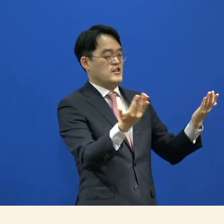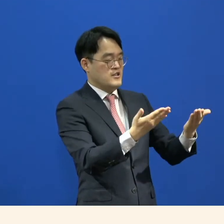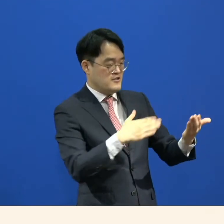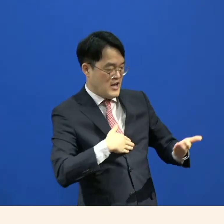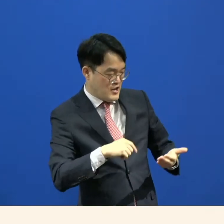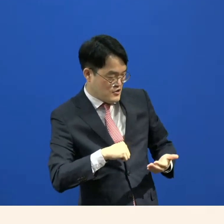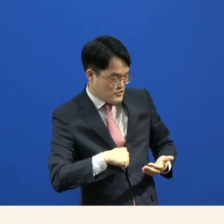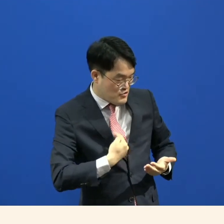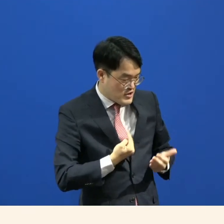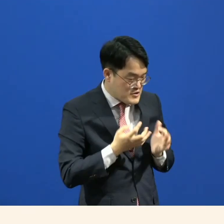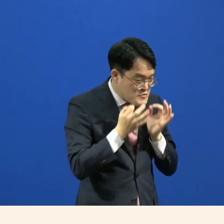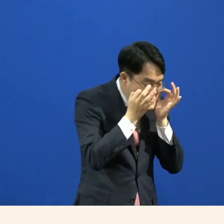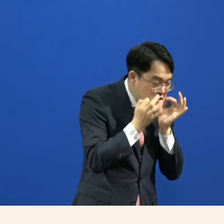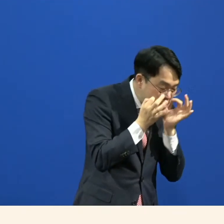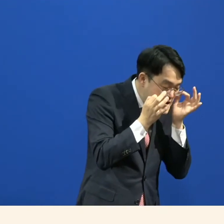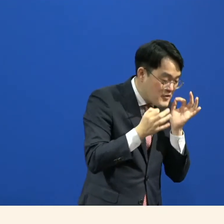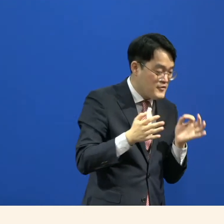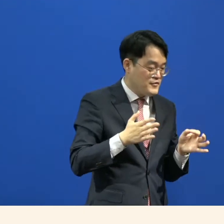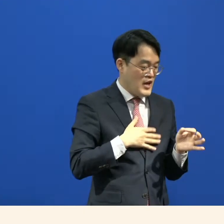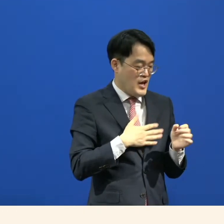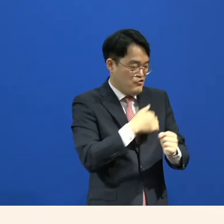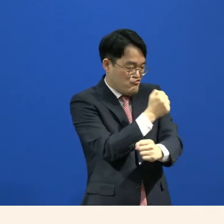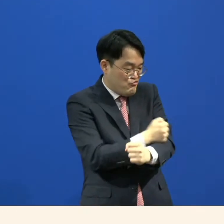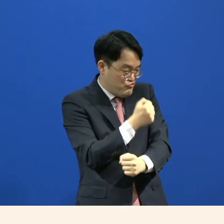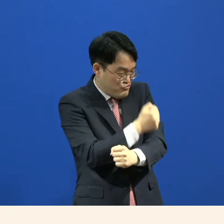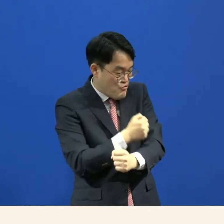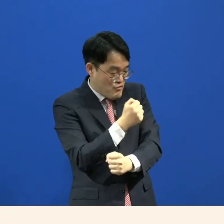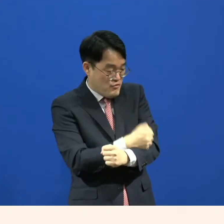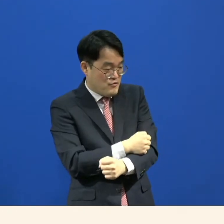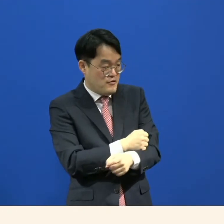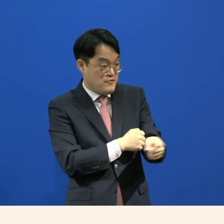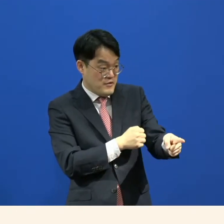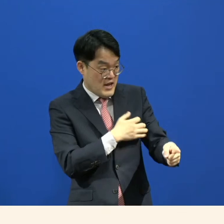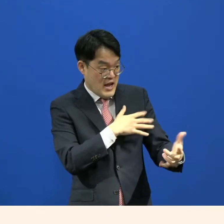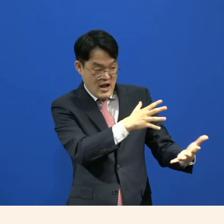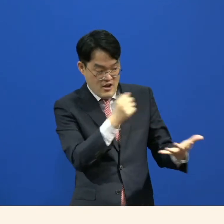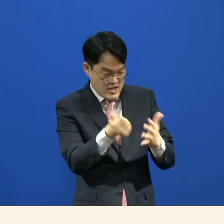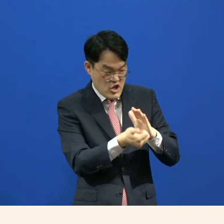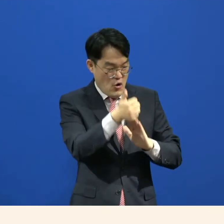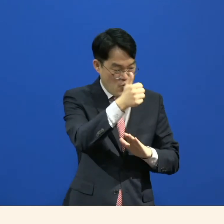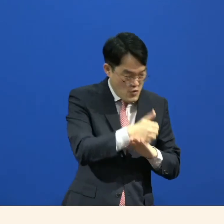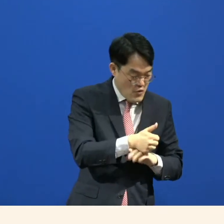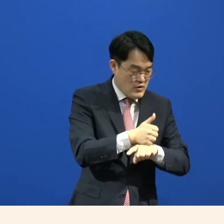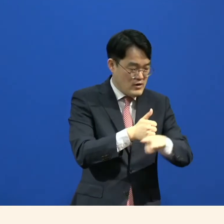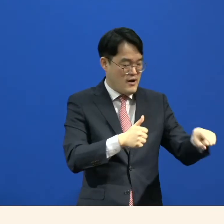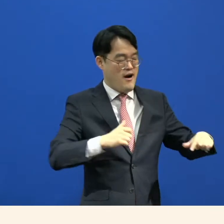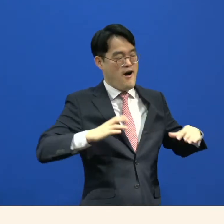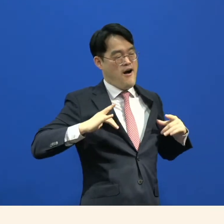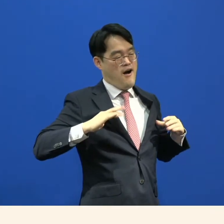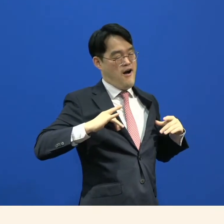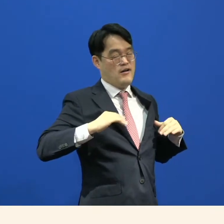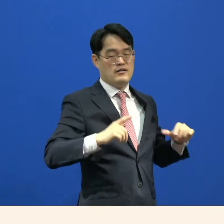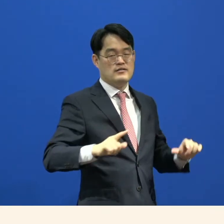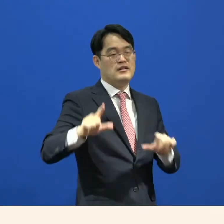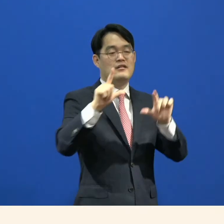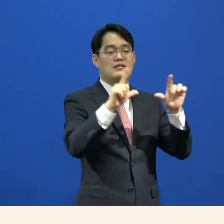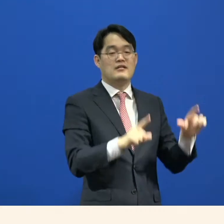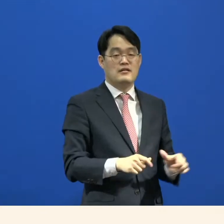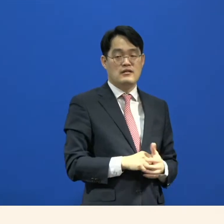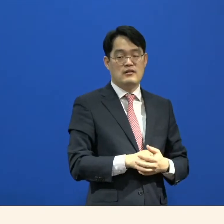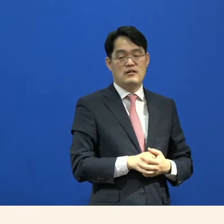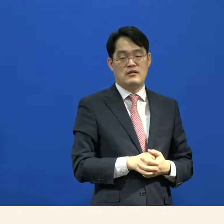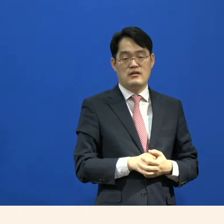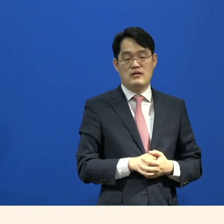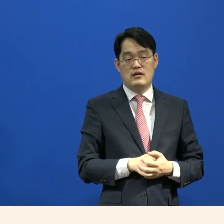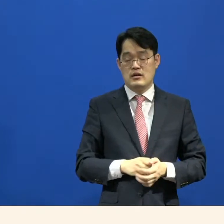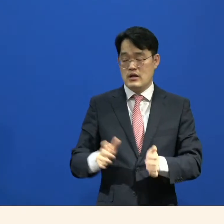자기의 쌓은 업적을, 공로를 자랑할 수밖에 없어요. 언제까지 그렇게 살아야 됩니까? 예수